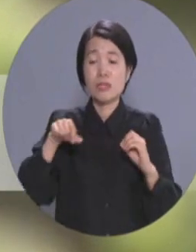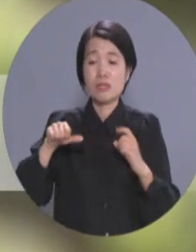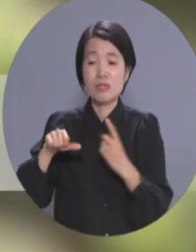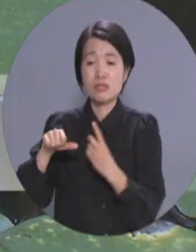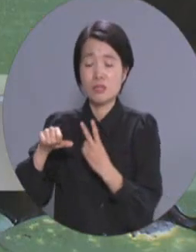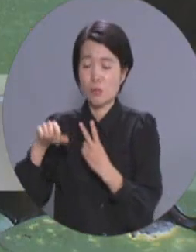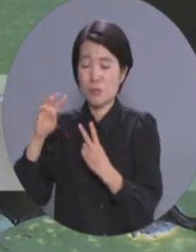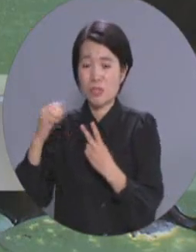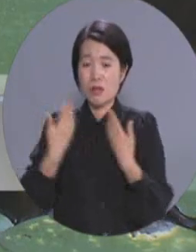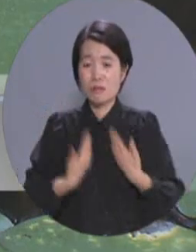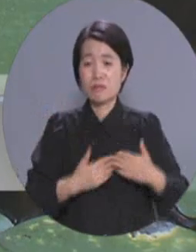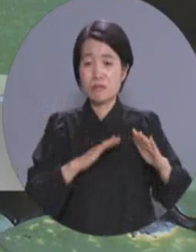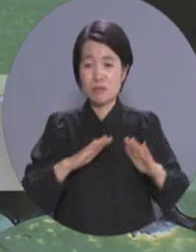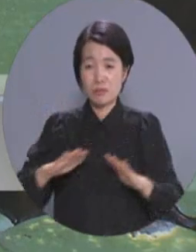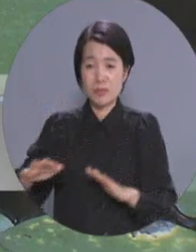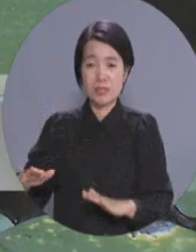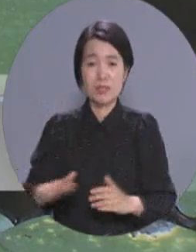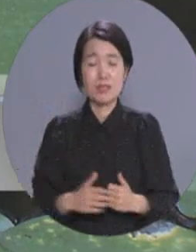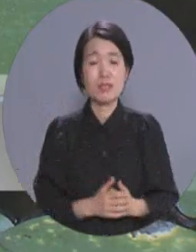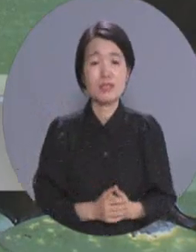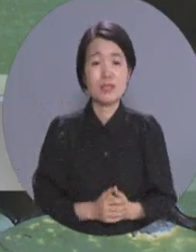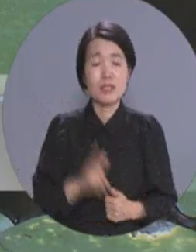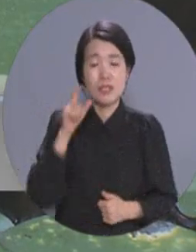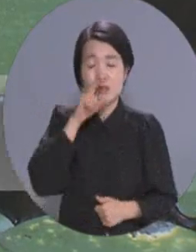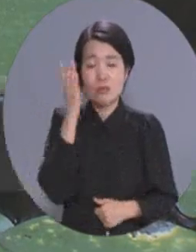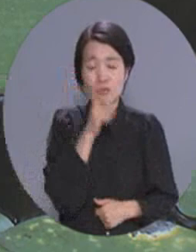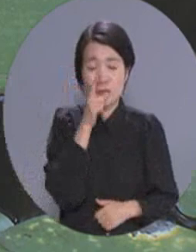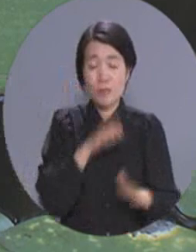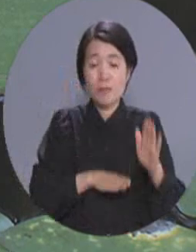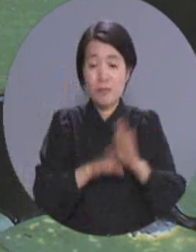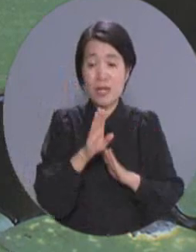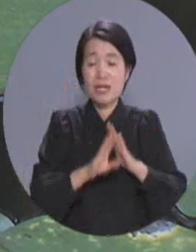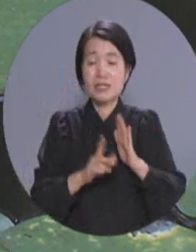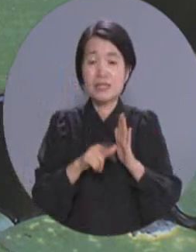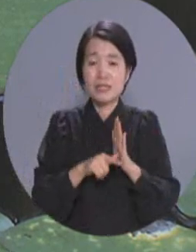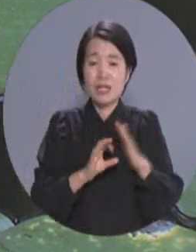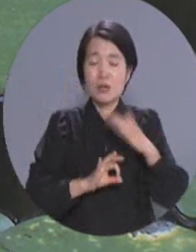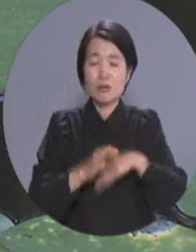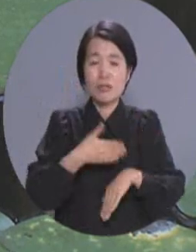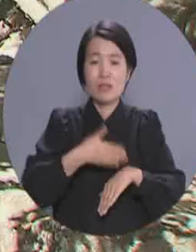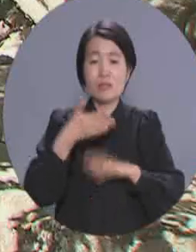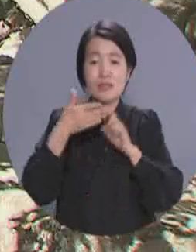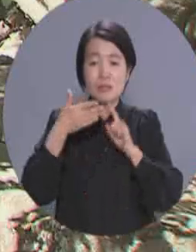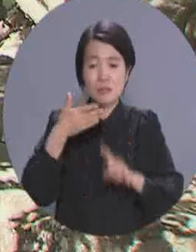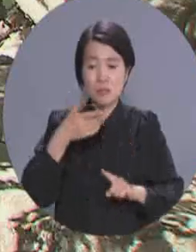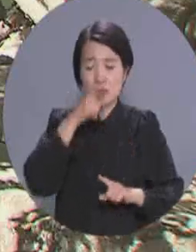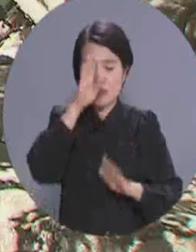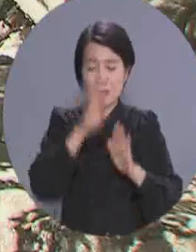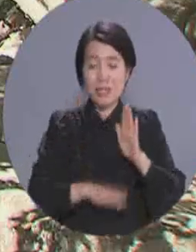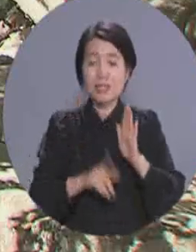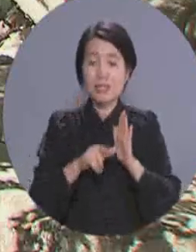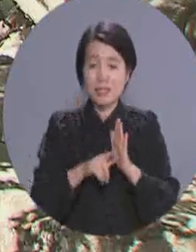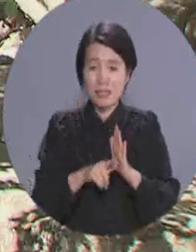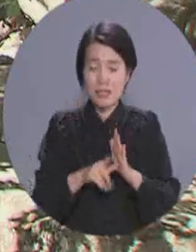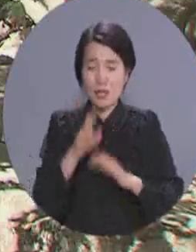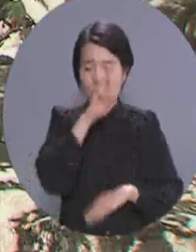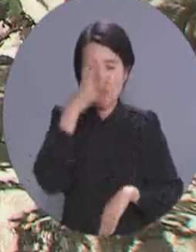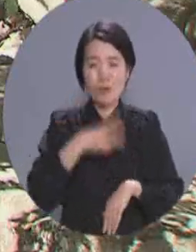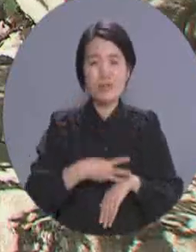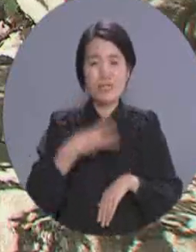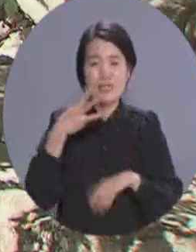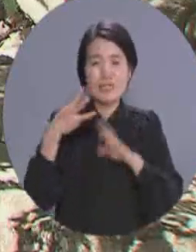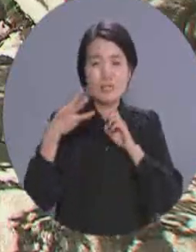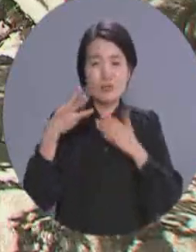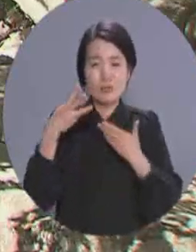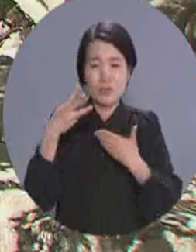0.5에서 2.5m를 얘기했습니다 내일 여수에 만조 시각은 오전 9시 31분 간조 시각은 오후 3시